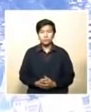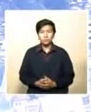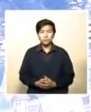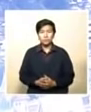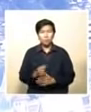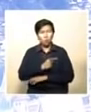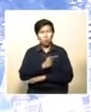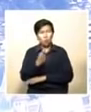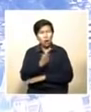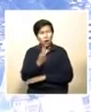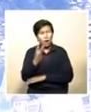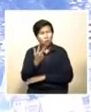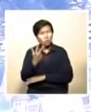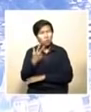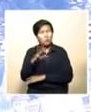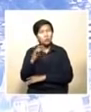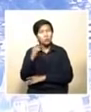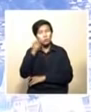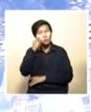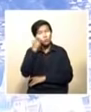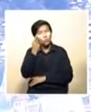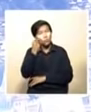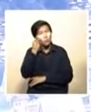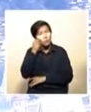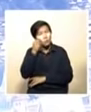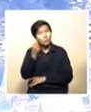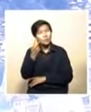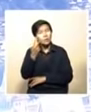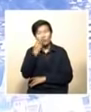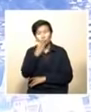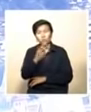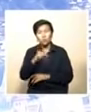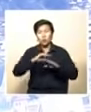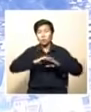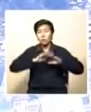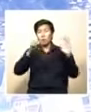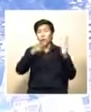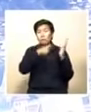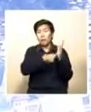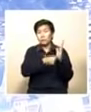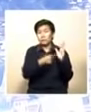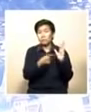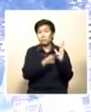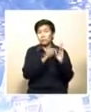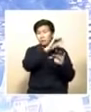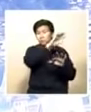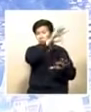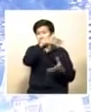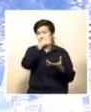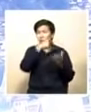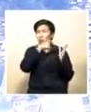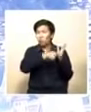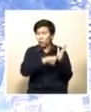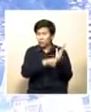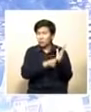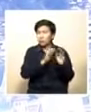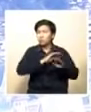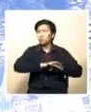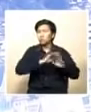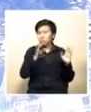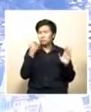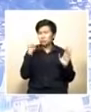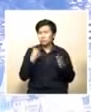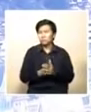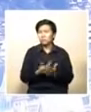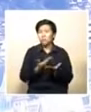ข่ขณะนี้ไข่เป็นสินค้าห้ามนำออกนอกประเทศเพราะฉะนั้นที่มีข่าว